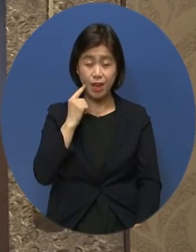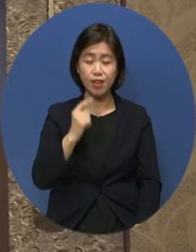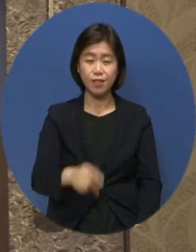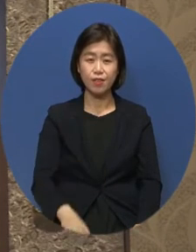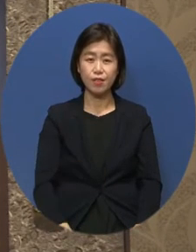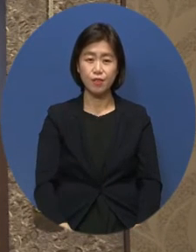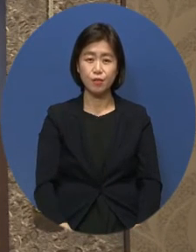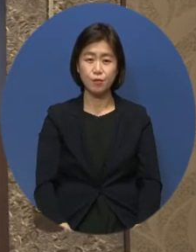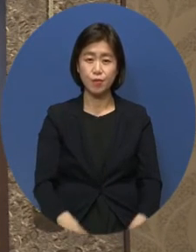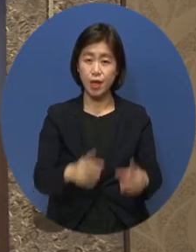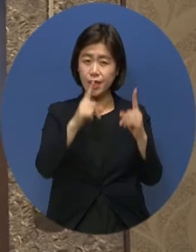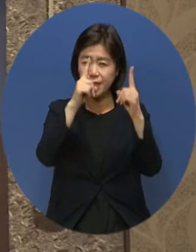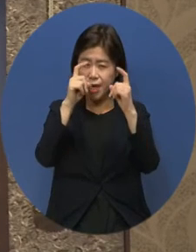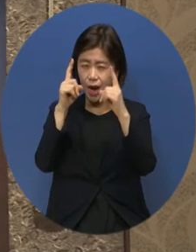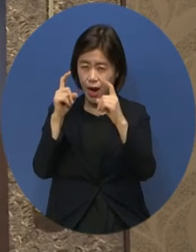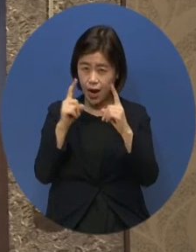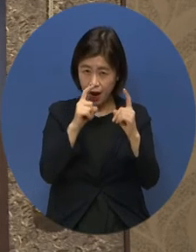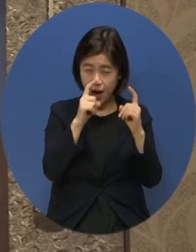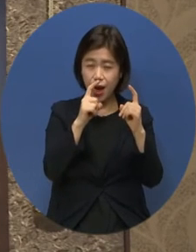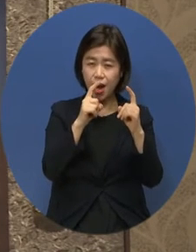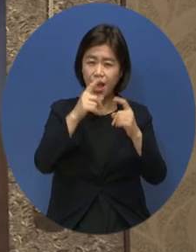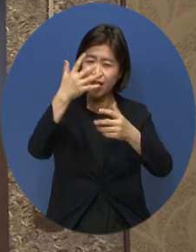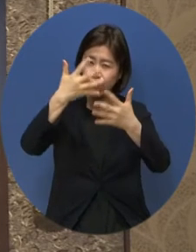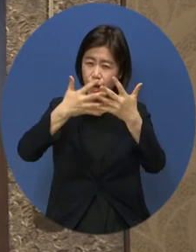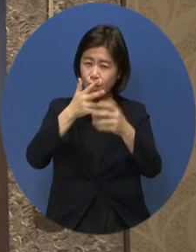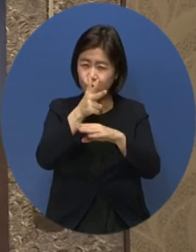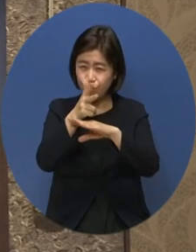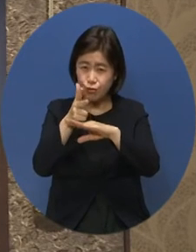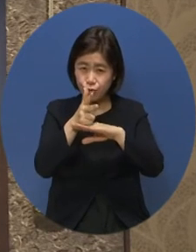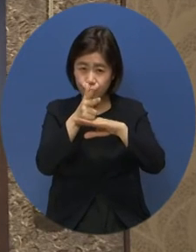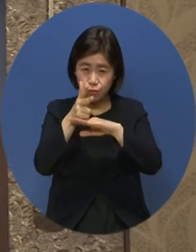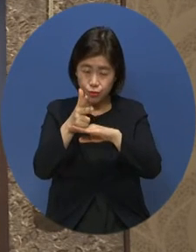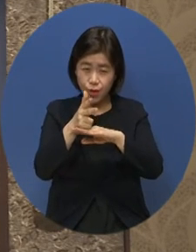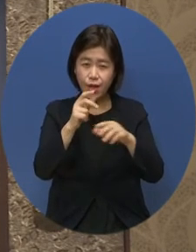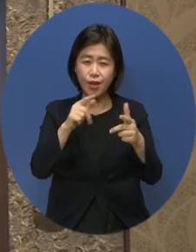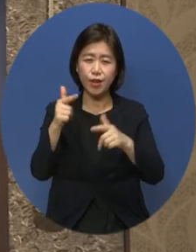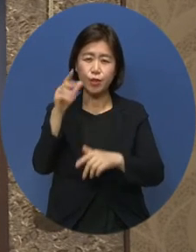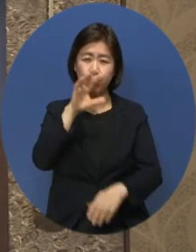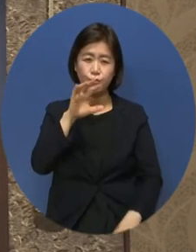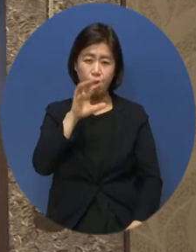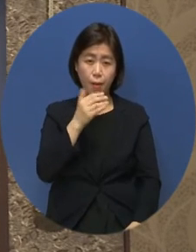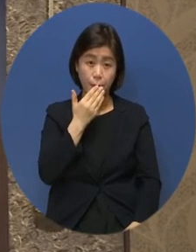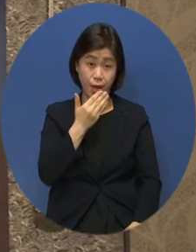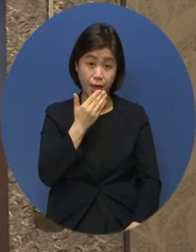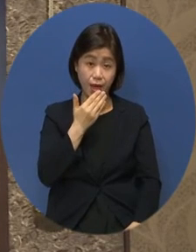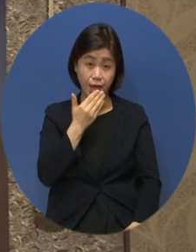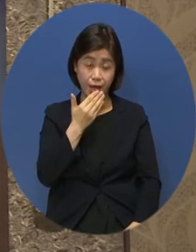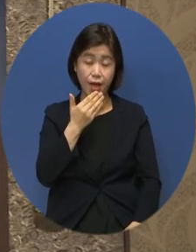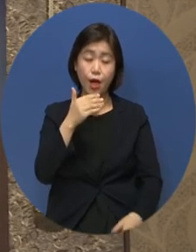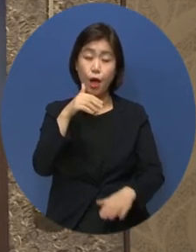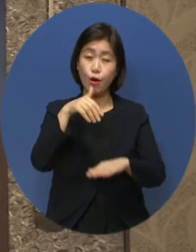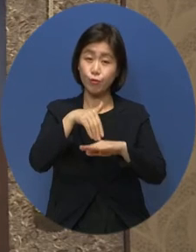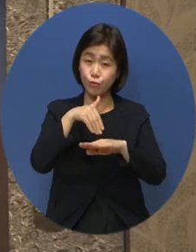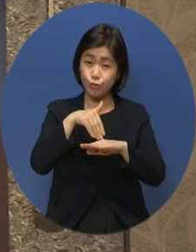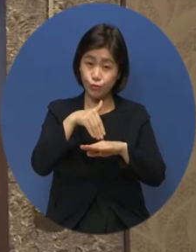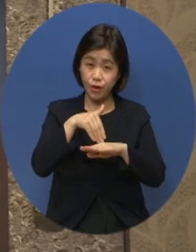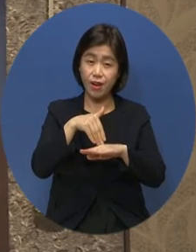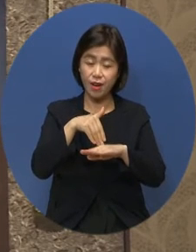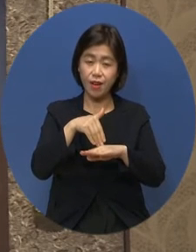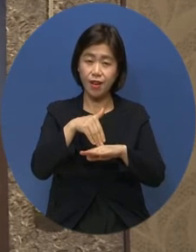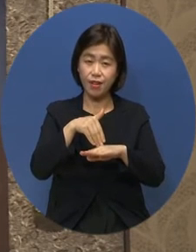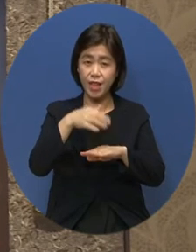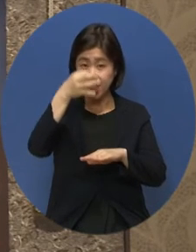출사를 통해서 어 충분히 또 이런 것들을 좀 풀려나고 이런 훈련을 통해서 축적된 기술을